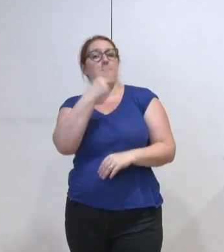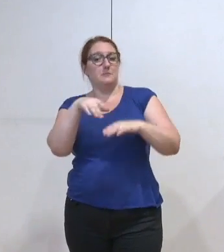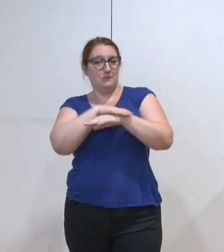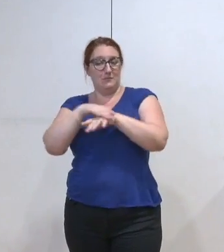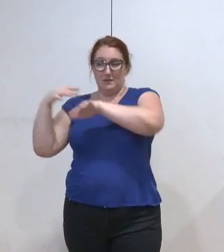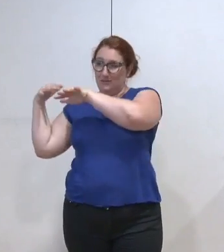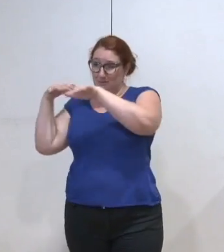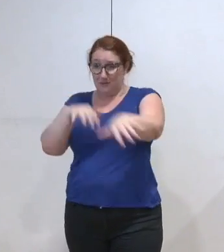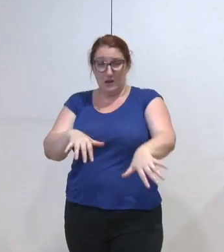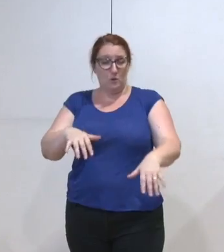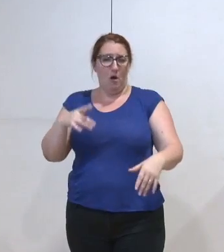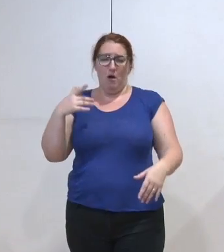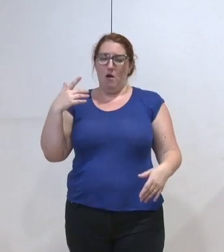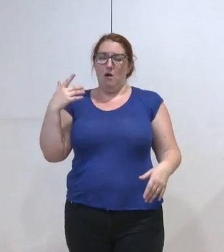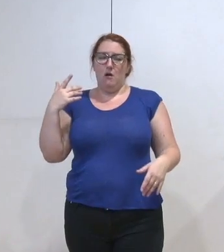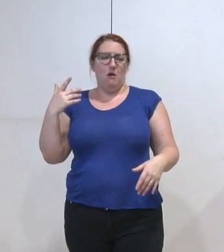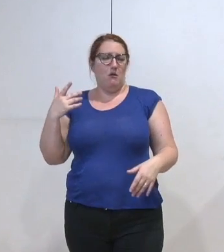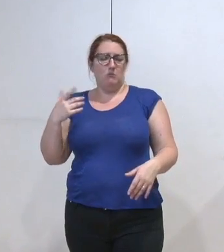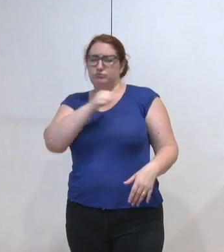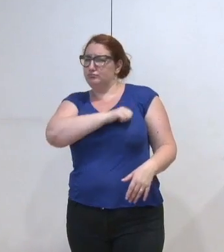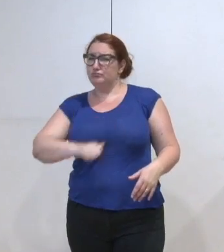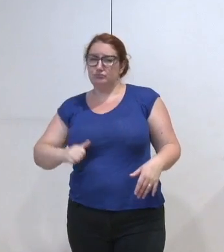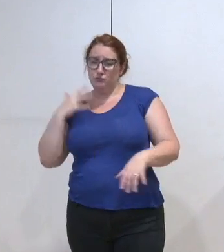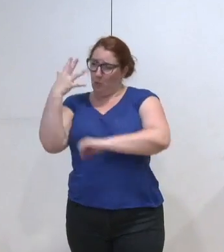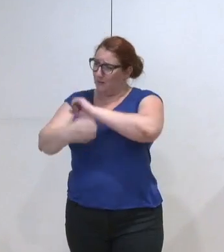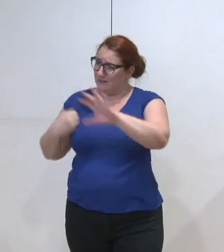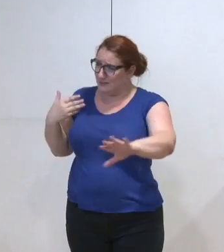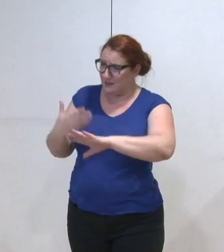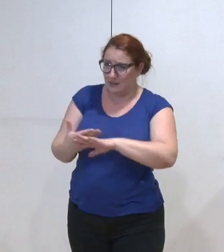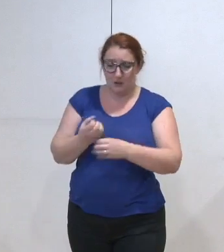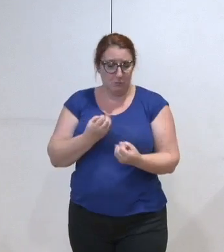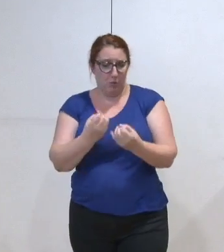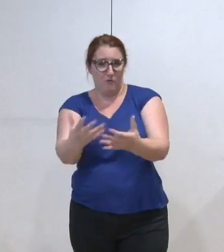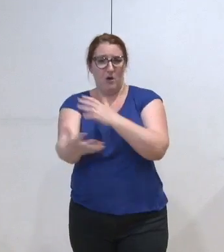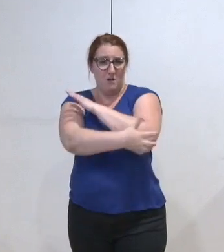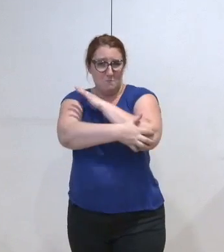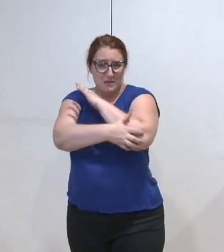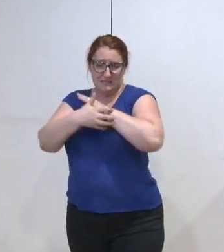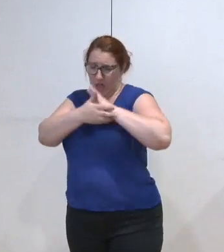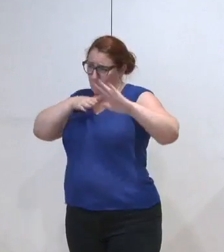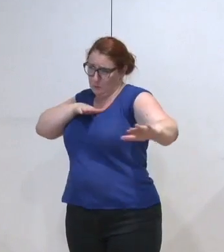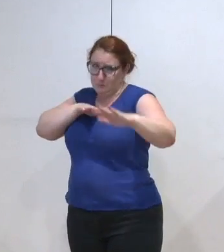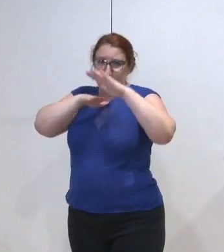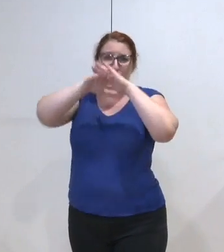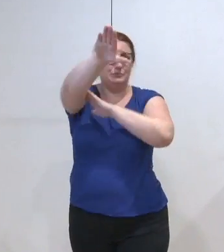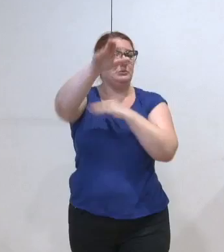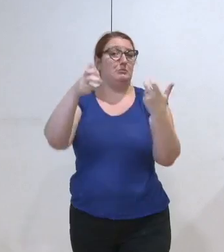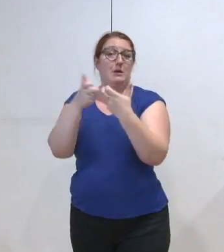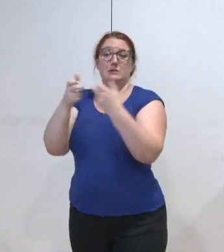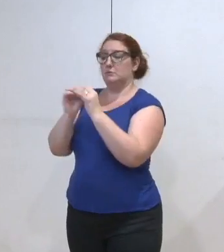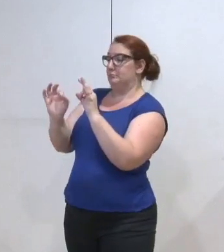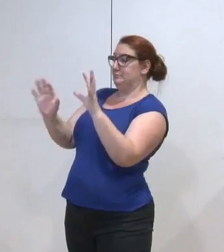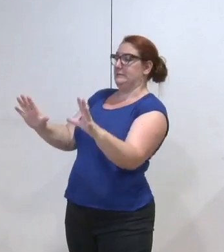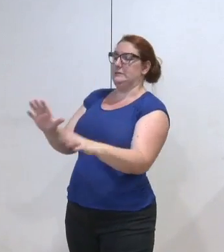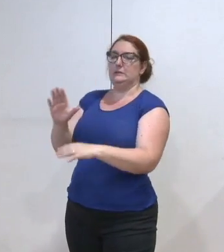frein appliqué depuis des années et la cause d'une misère croissante dans notre pays que l'on retrouve entre autres dans le bidonville lesmonin